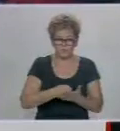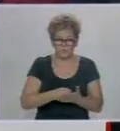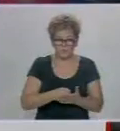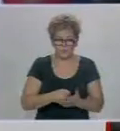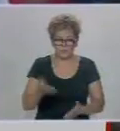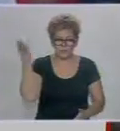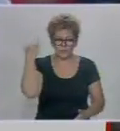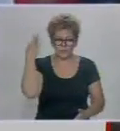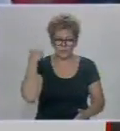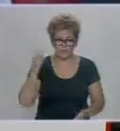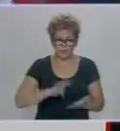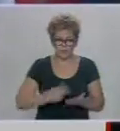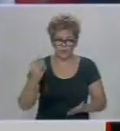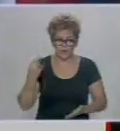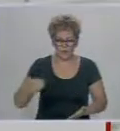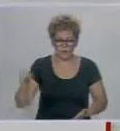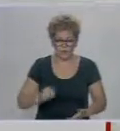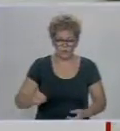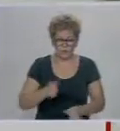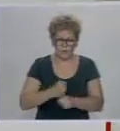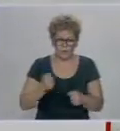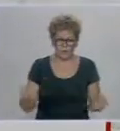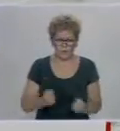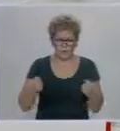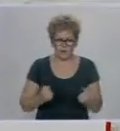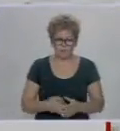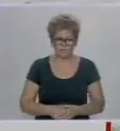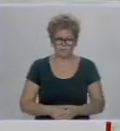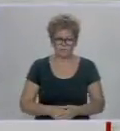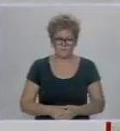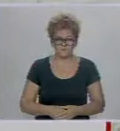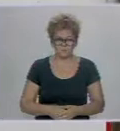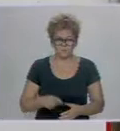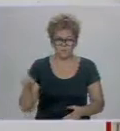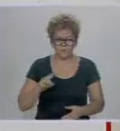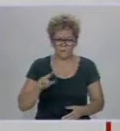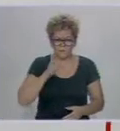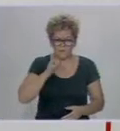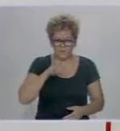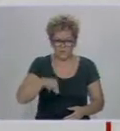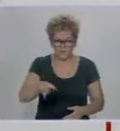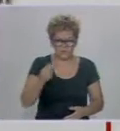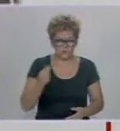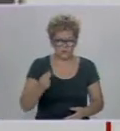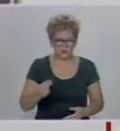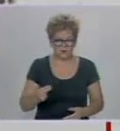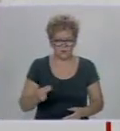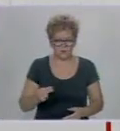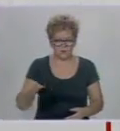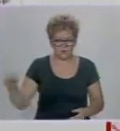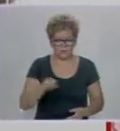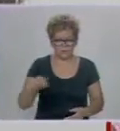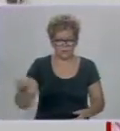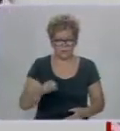mici care nu au mai crescut din 2008, dar și de condițiile grele în care sunt nevoiți să muncească. Nu merge nicio perie, se face spălare manuală la furtuni